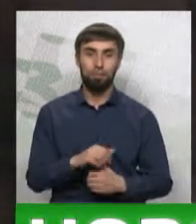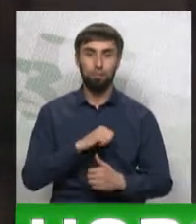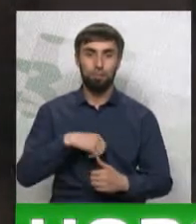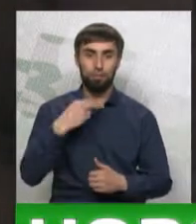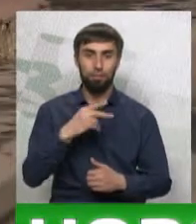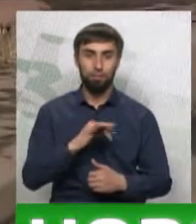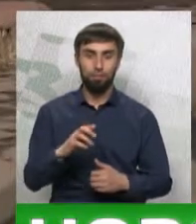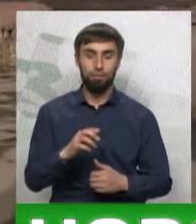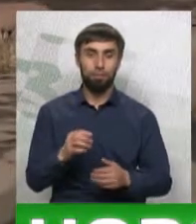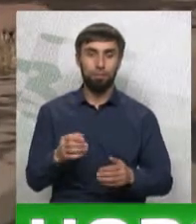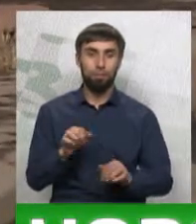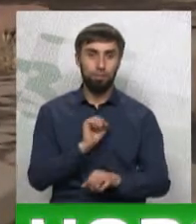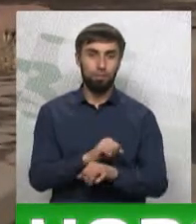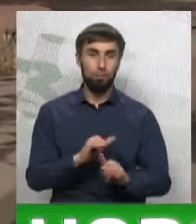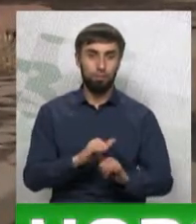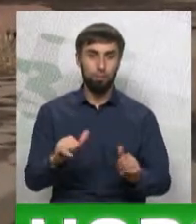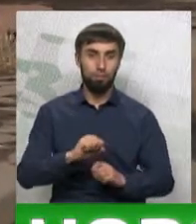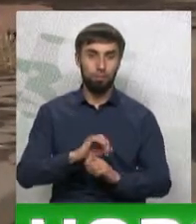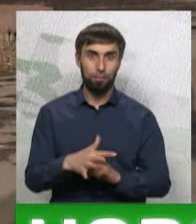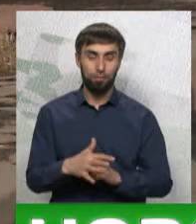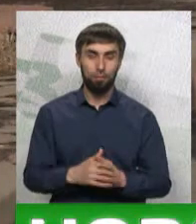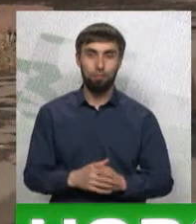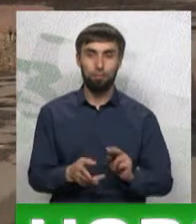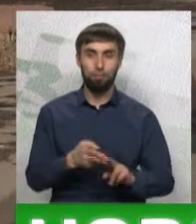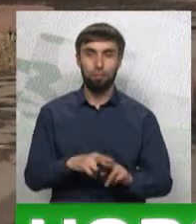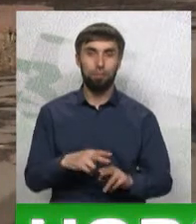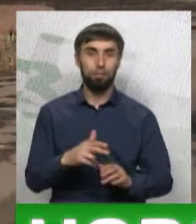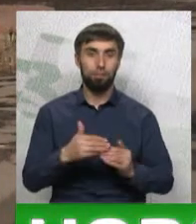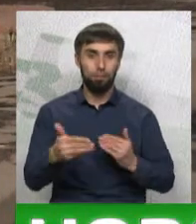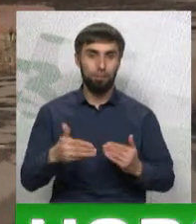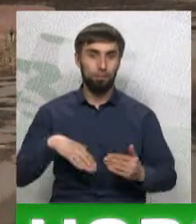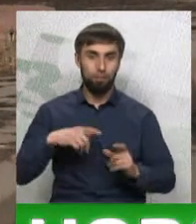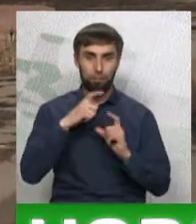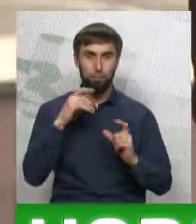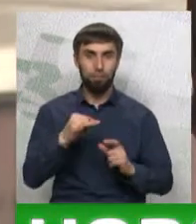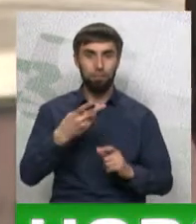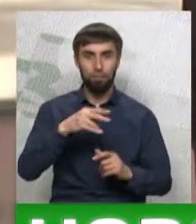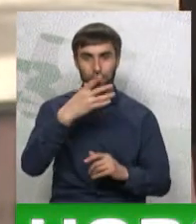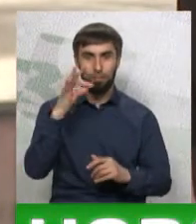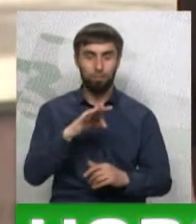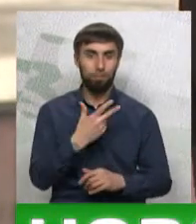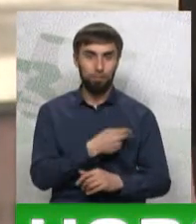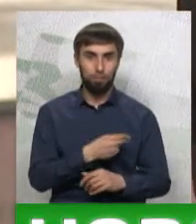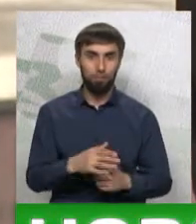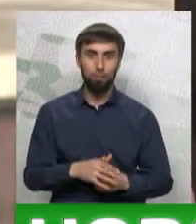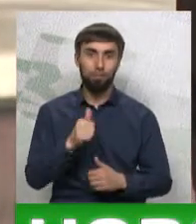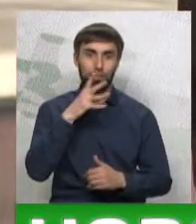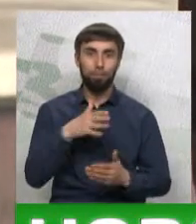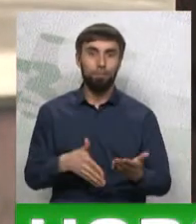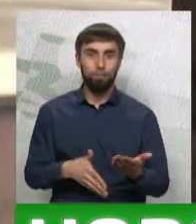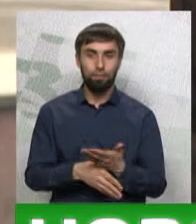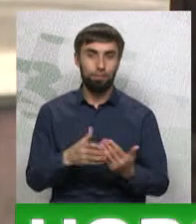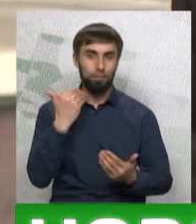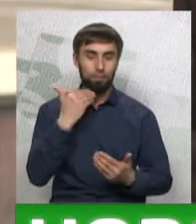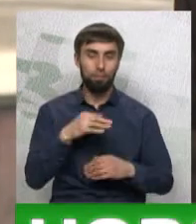эффективный способ остановить распространение коронавируса эта дистанция затем маски нельзя забывать о вакцинации которая поможет